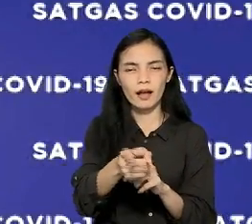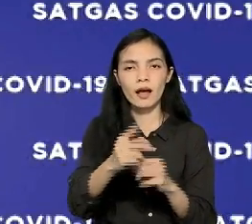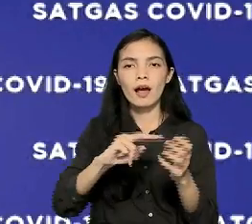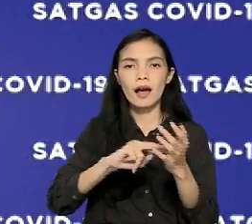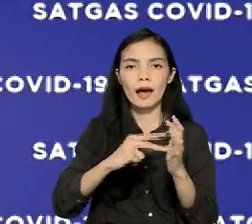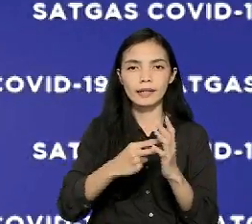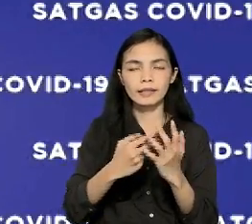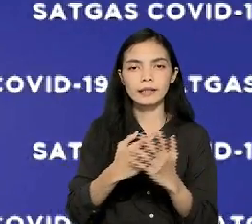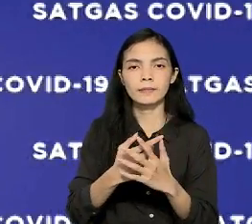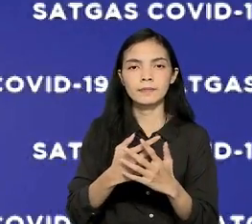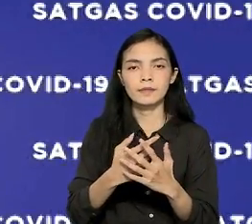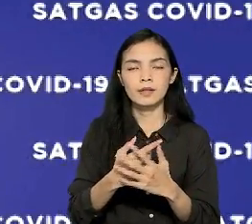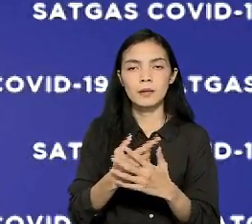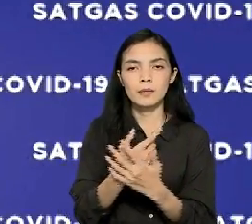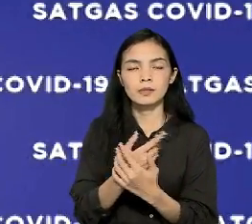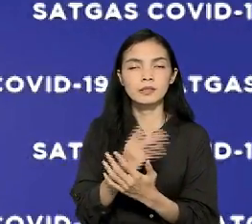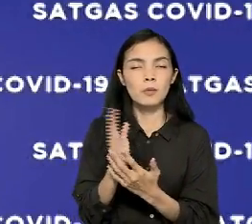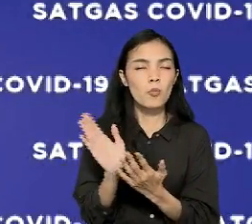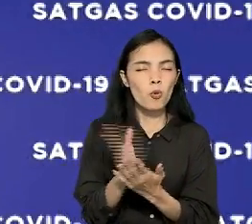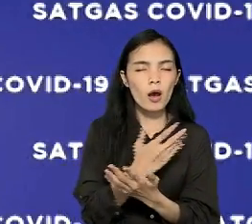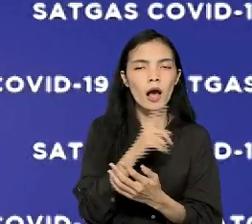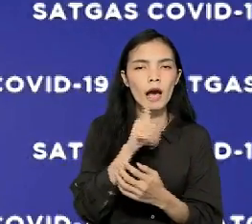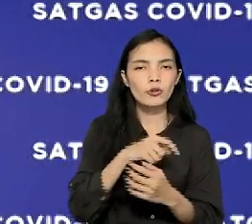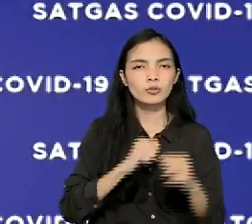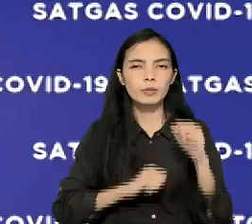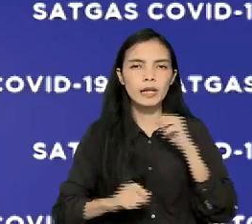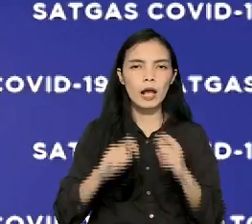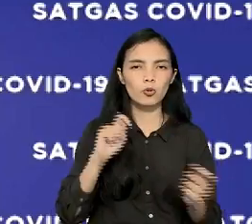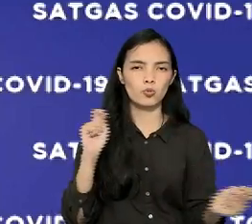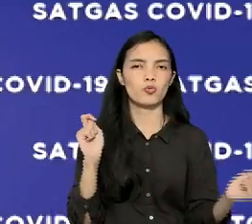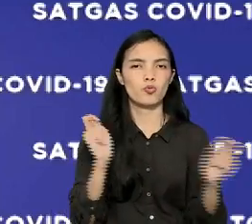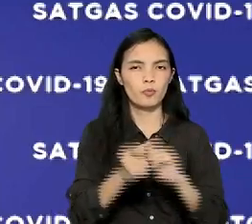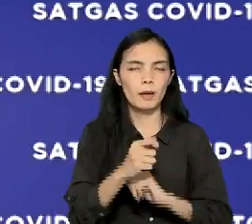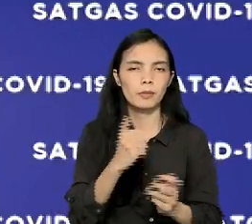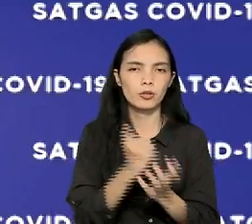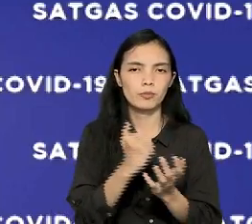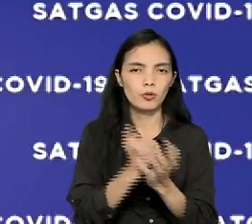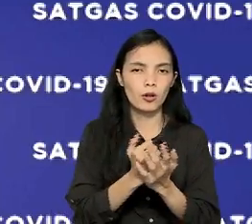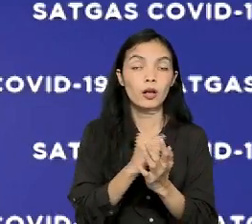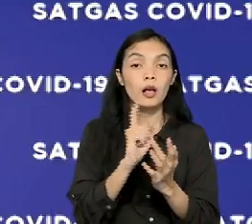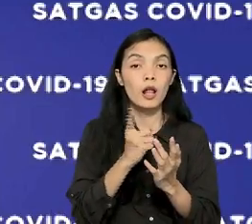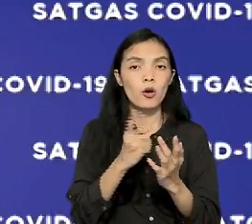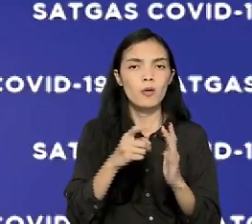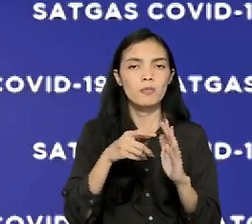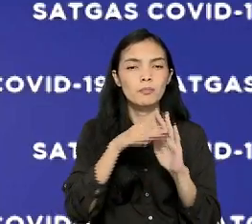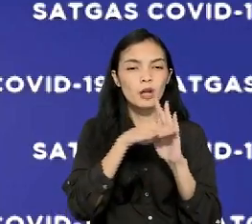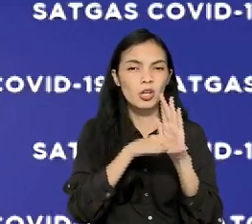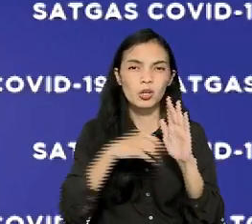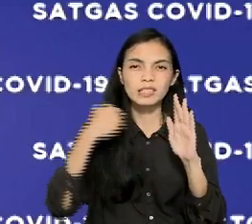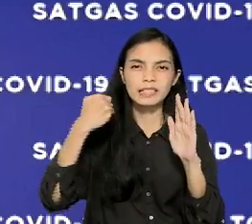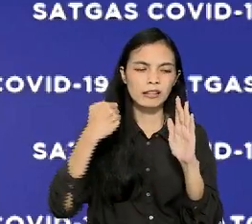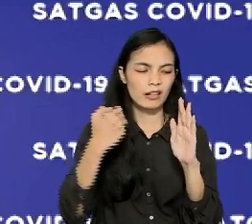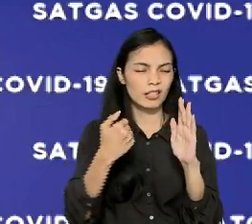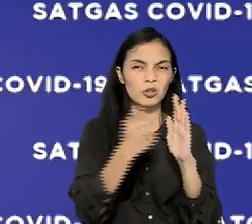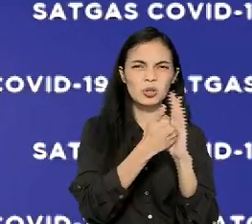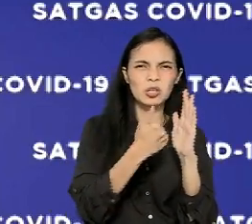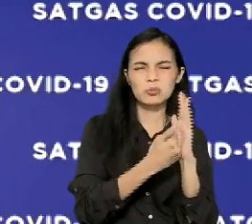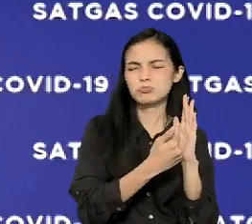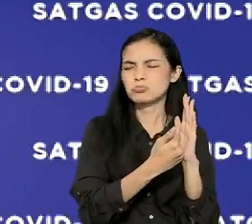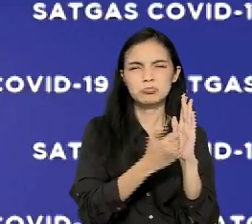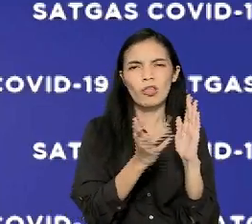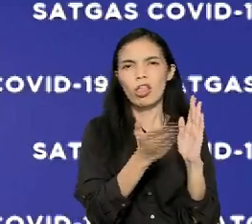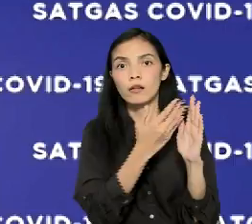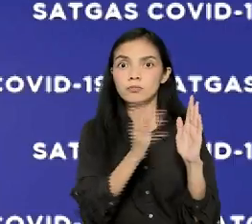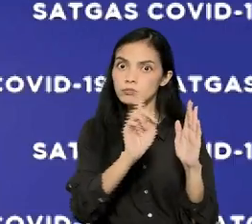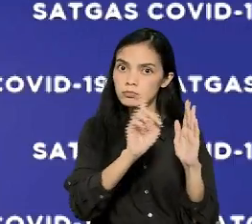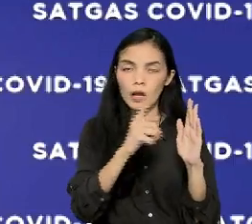perubahan perilaku masif bagi siapa saja yang belum menjalankan protokol kesehatan secara sempurna dan